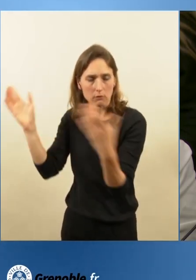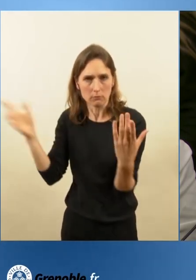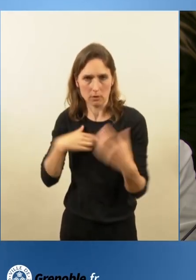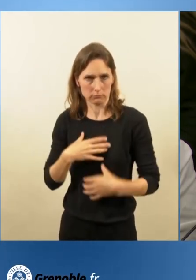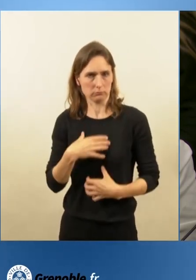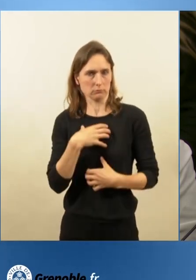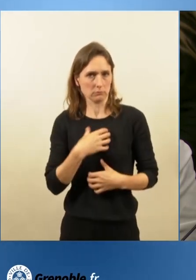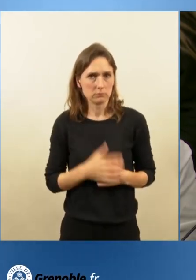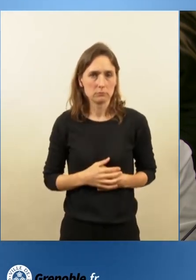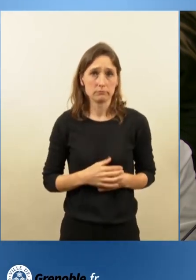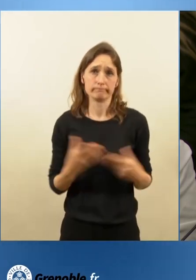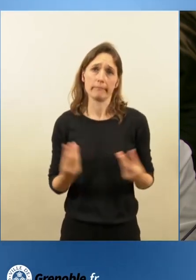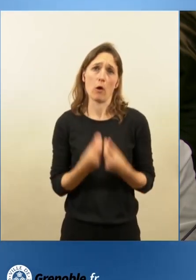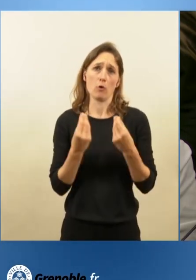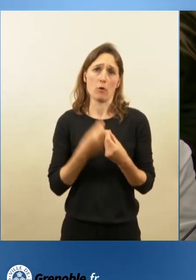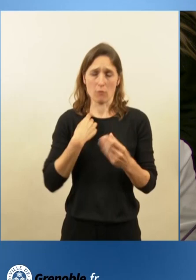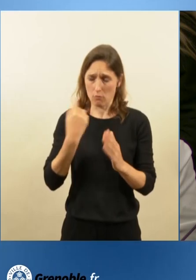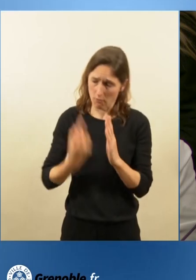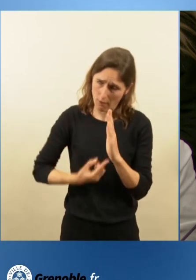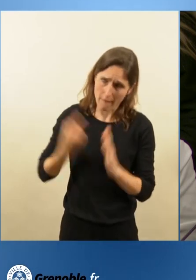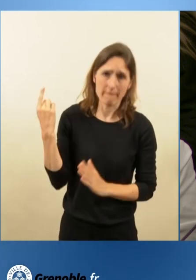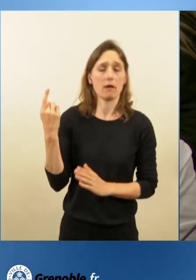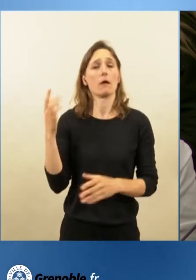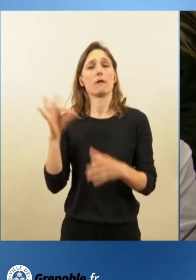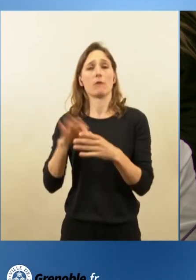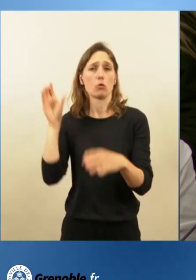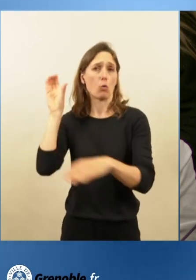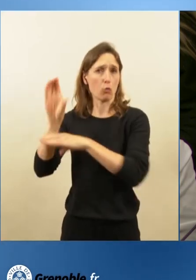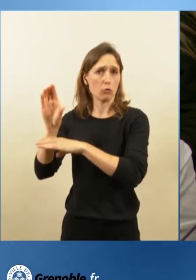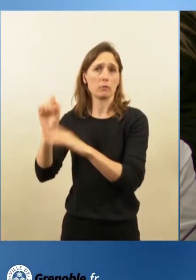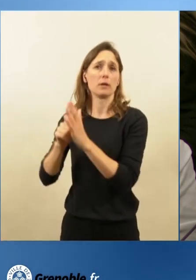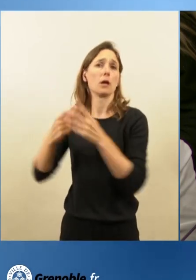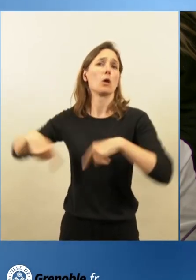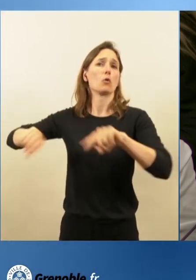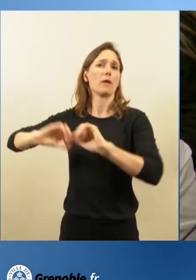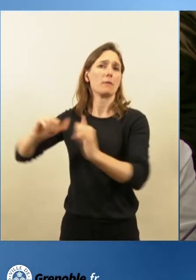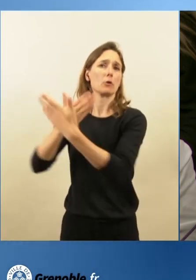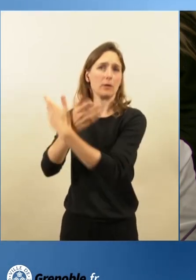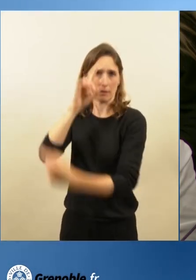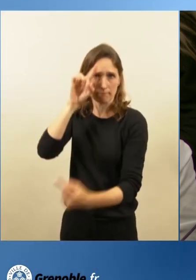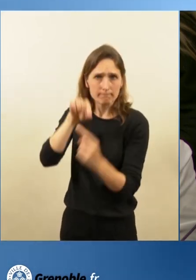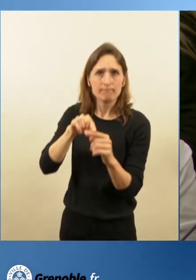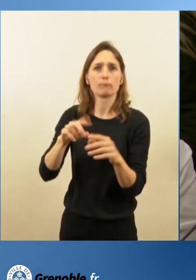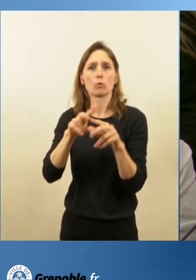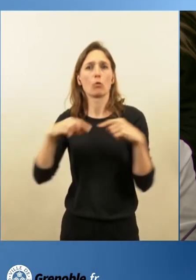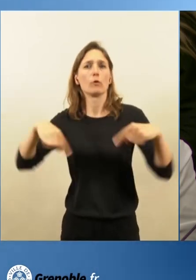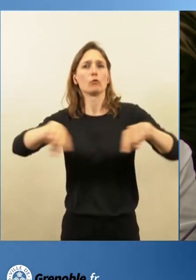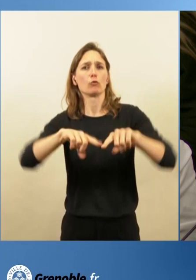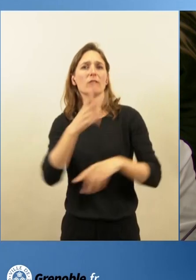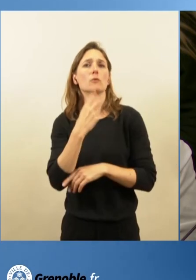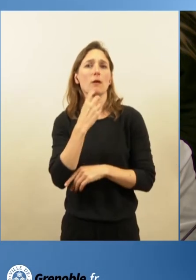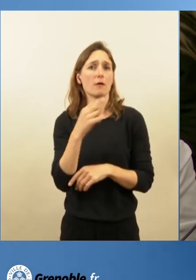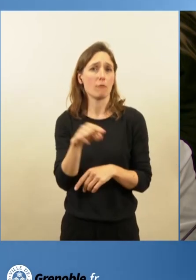ZFE malheureusement vous avez renouvelé l'opération lors du Conseil métropolitain d'aider à la Convention citoyenne où là vous avez voté contre